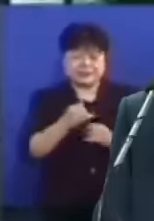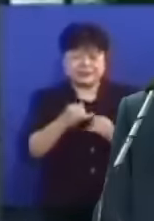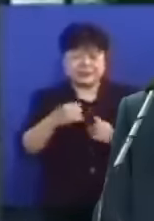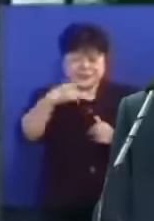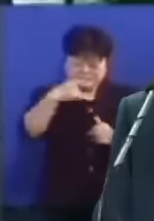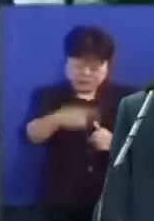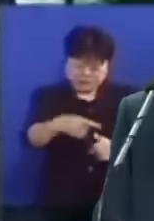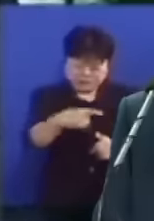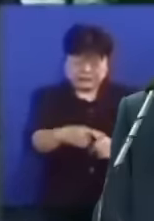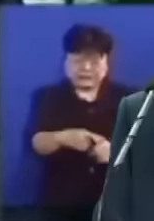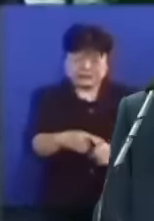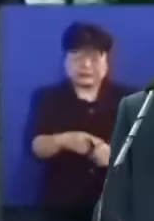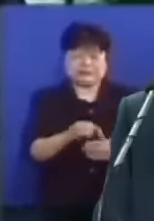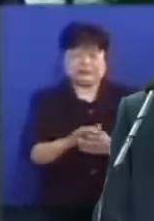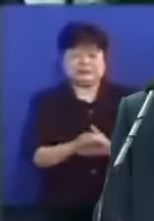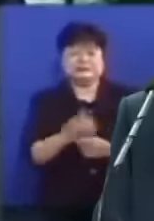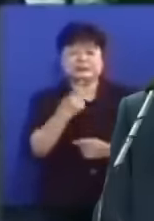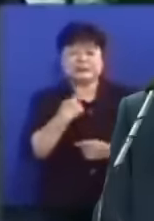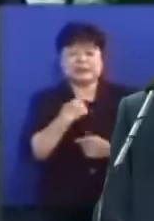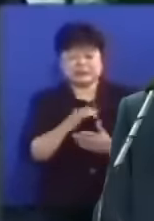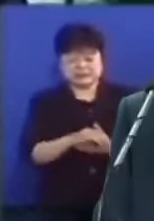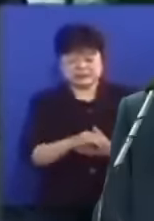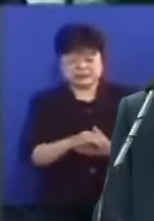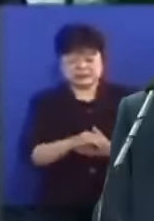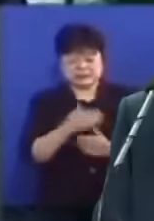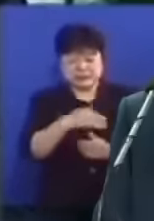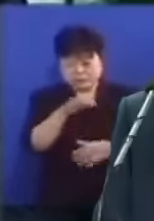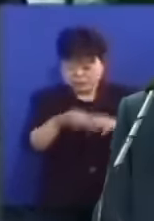멸시와 천대를 당하고 가는 곳마다